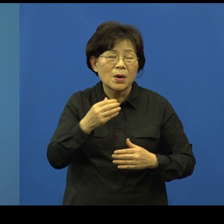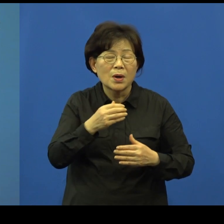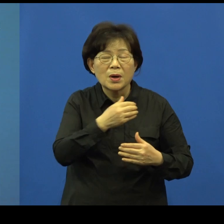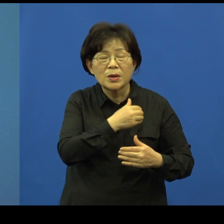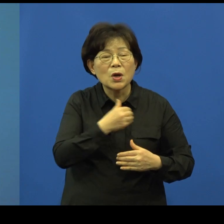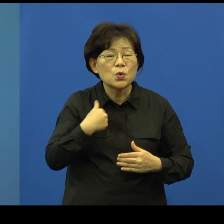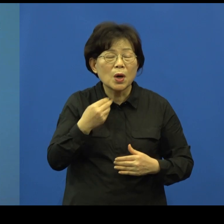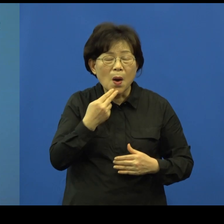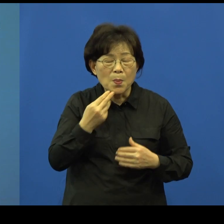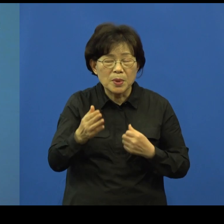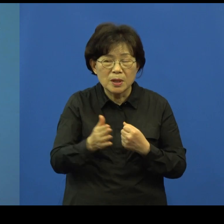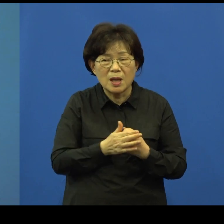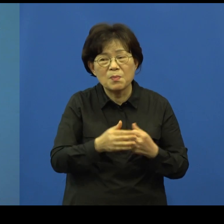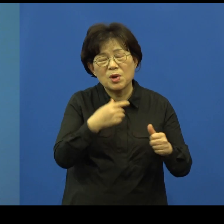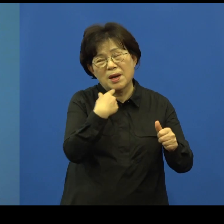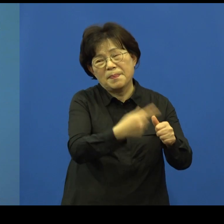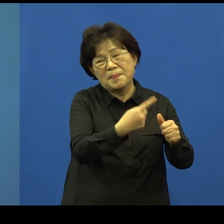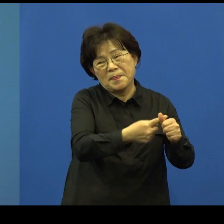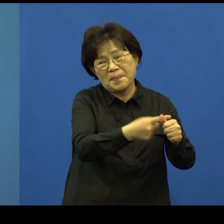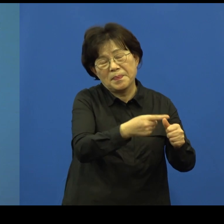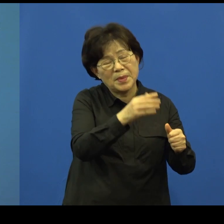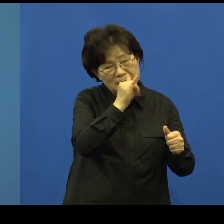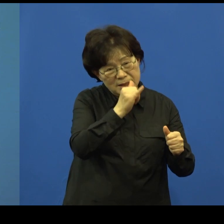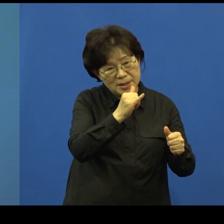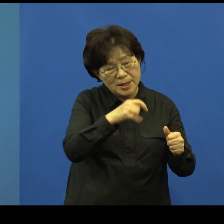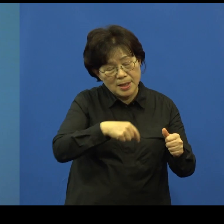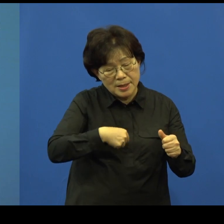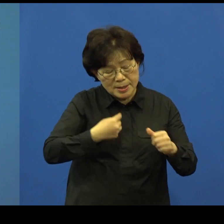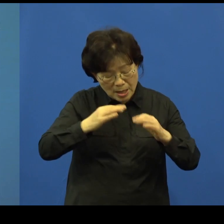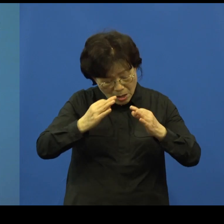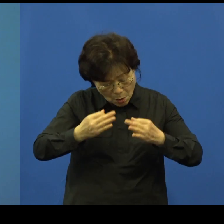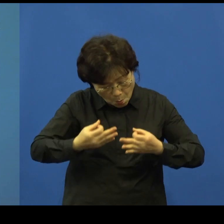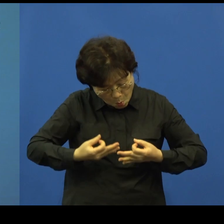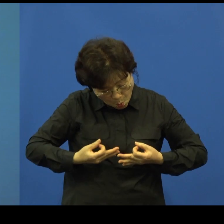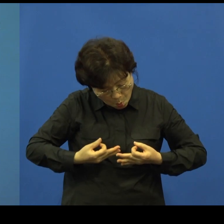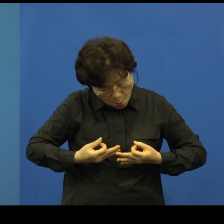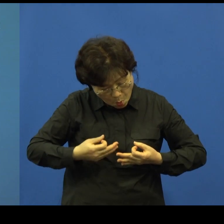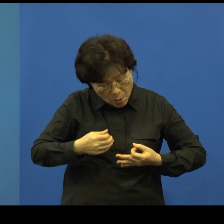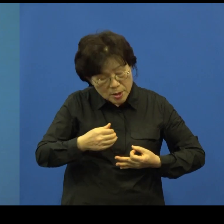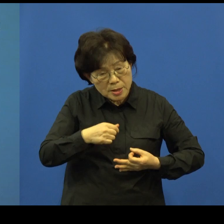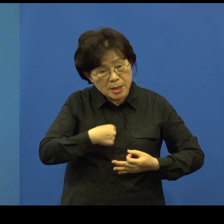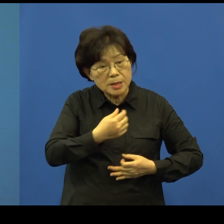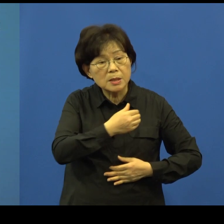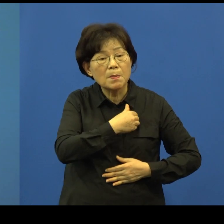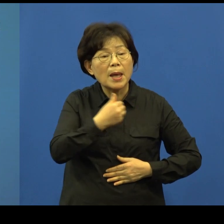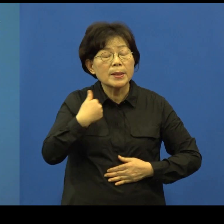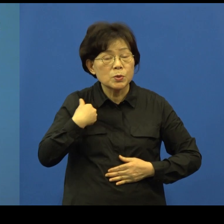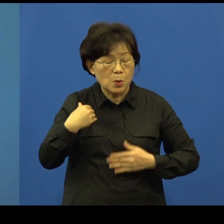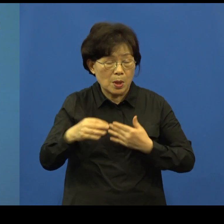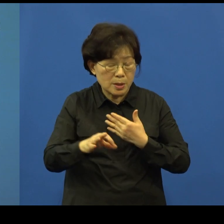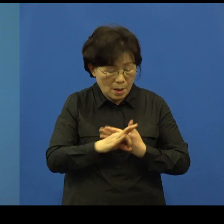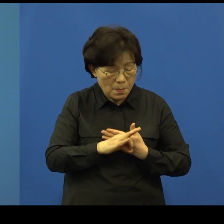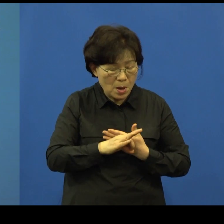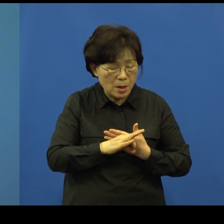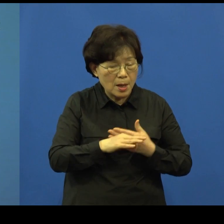이를 자기 성찰을 할 줄 모르는 사람들, 자기를 성찰하면 다른 사람을 비판하기 힘들어요.